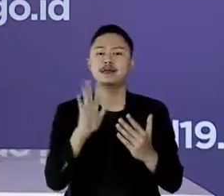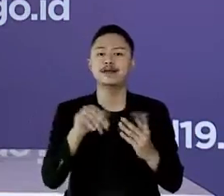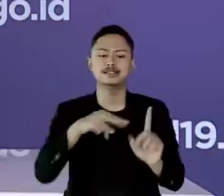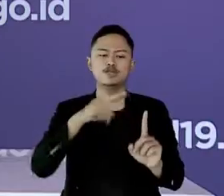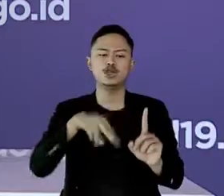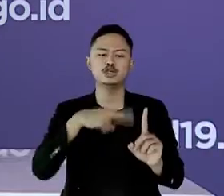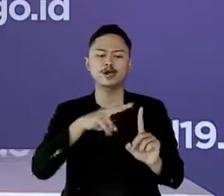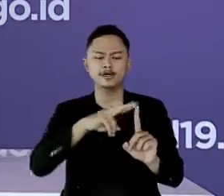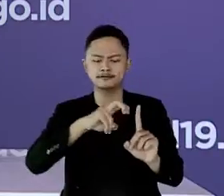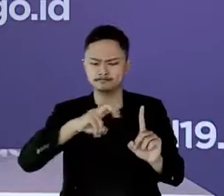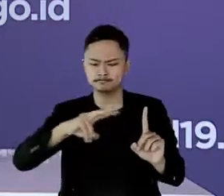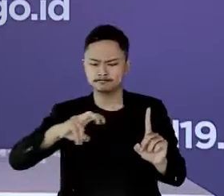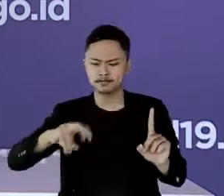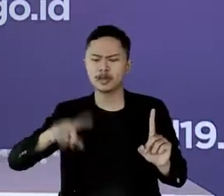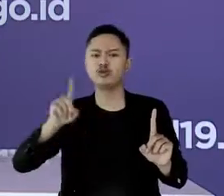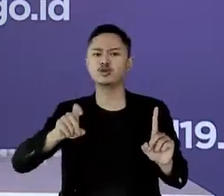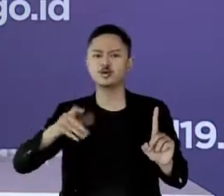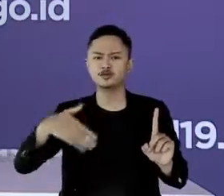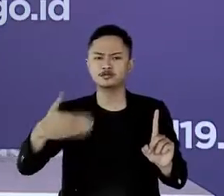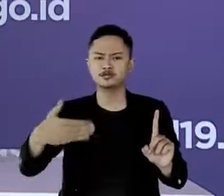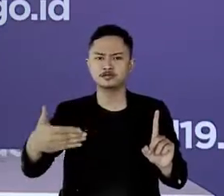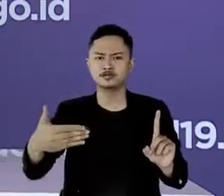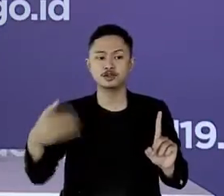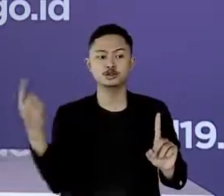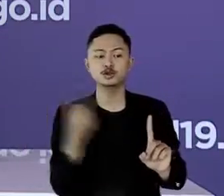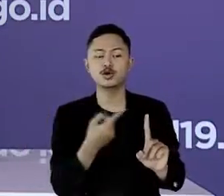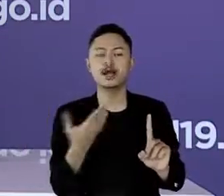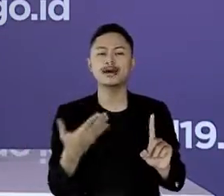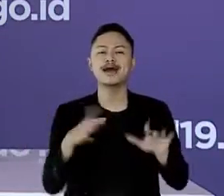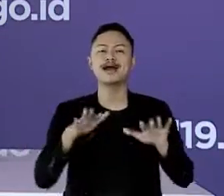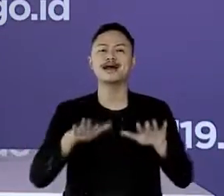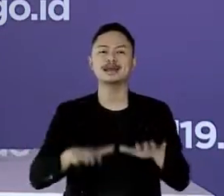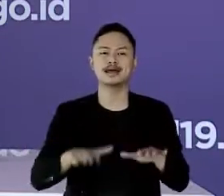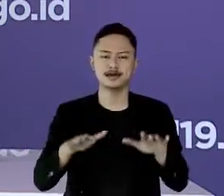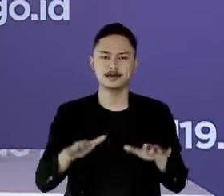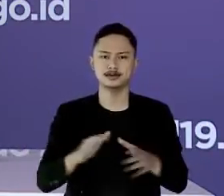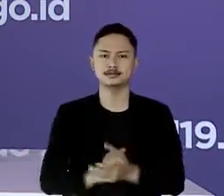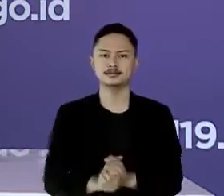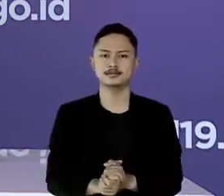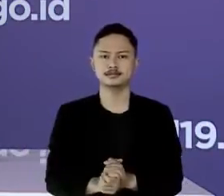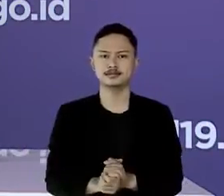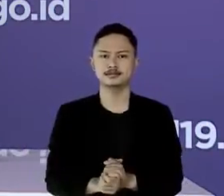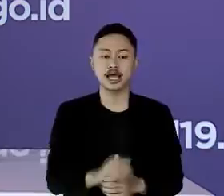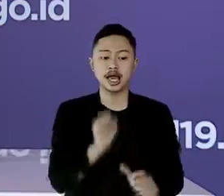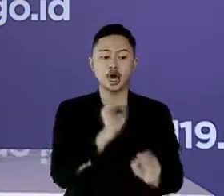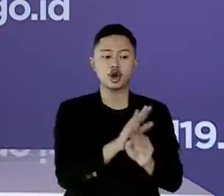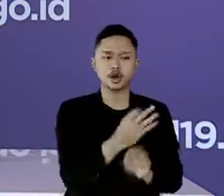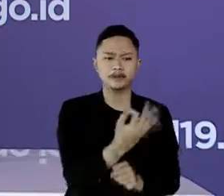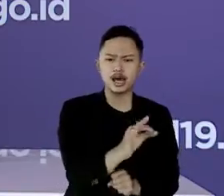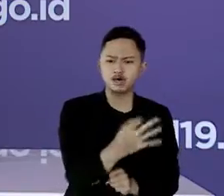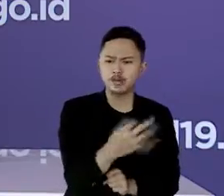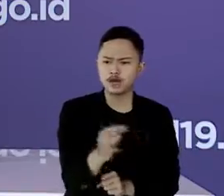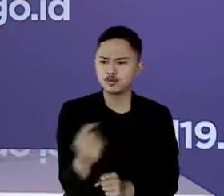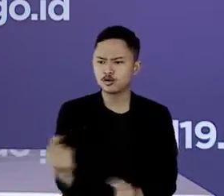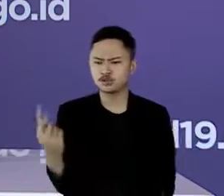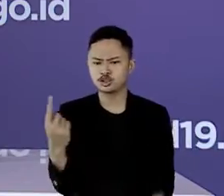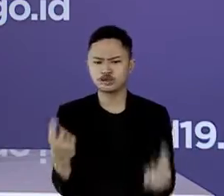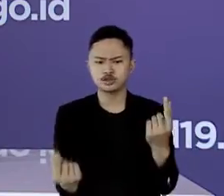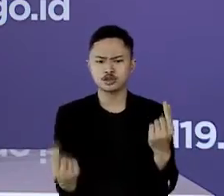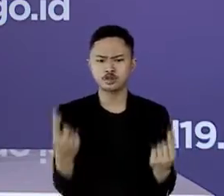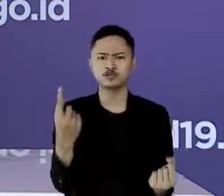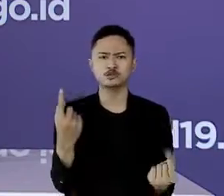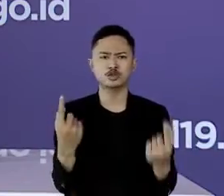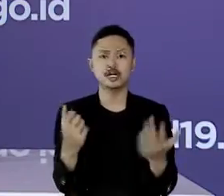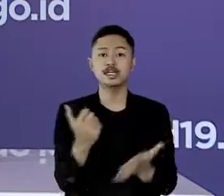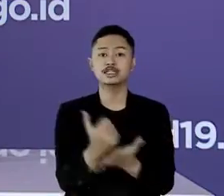monitoring lebih lanjut sebagai prinsip kehati-hatian kemunculan kembali varian baru seharusnya menjadi